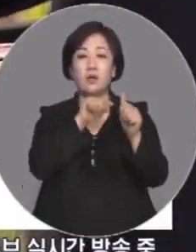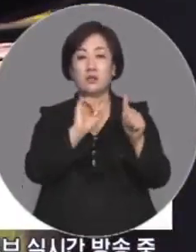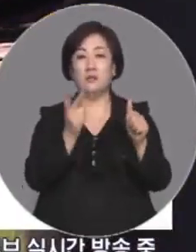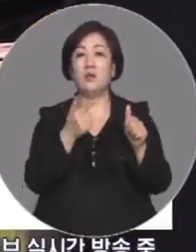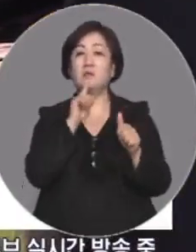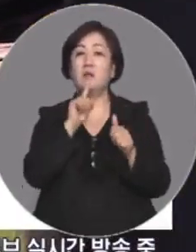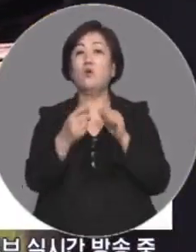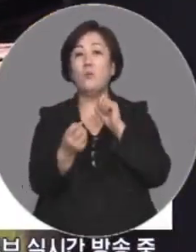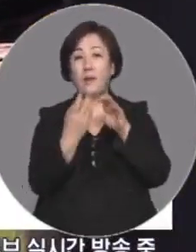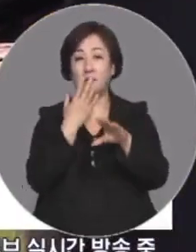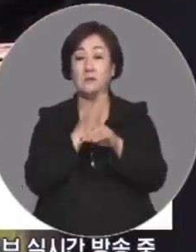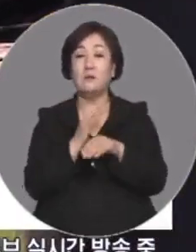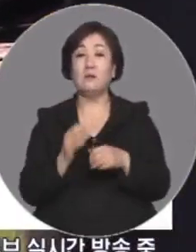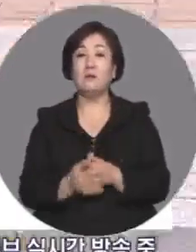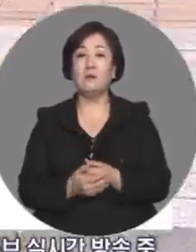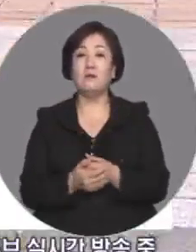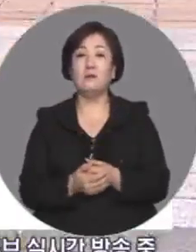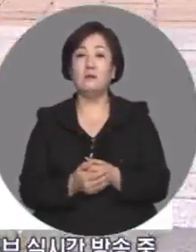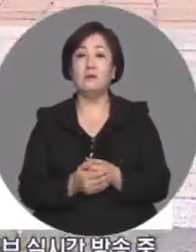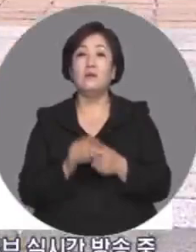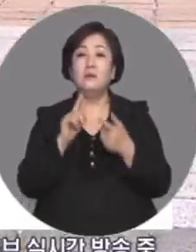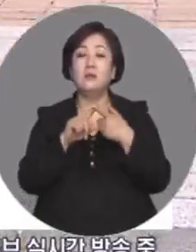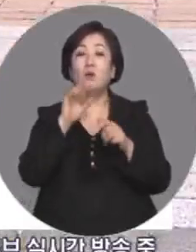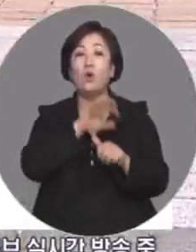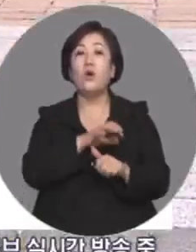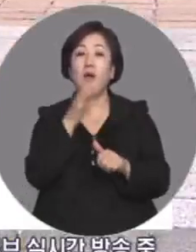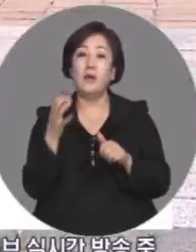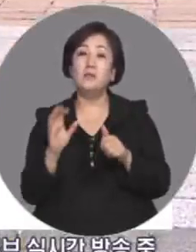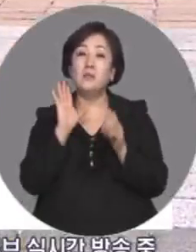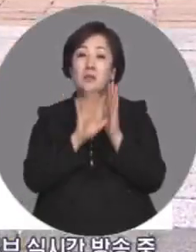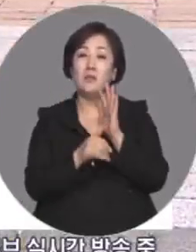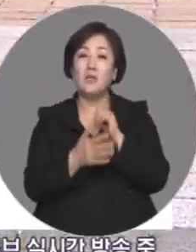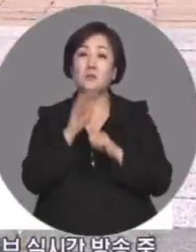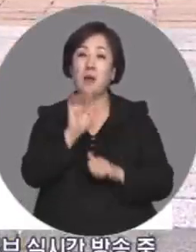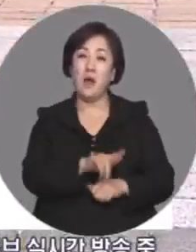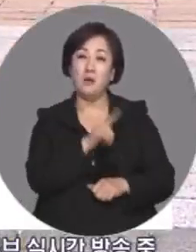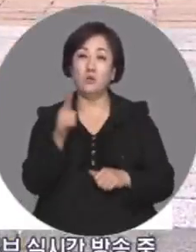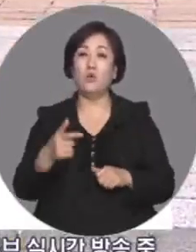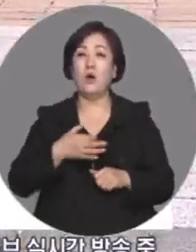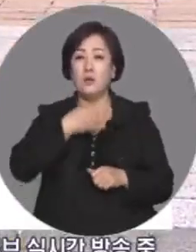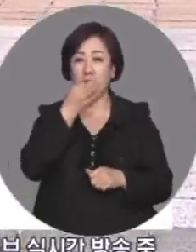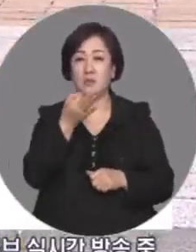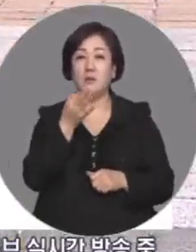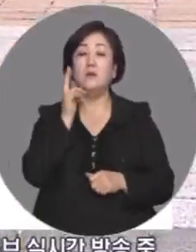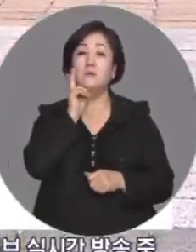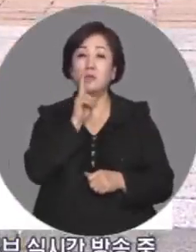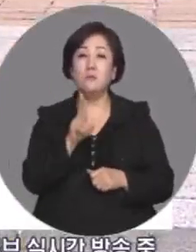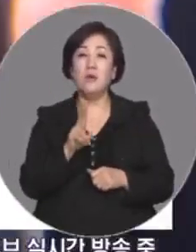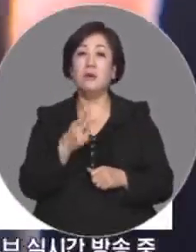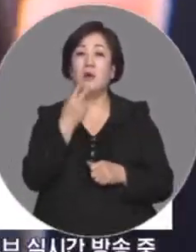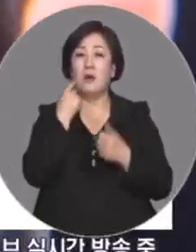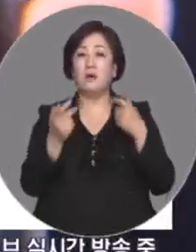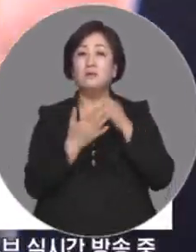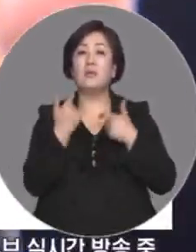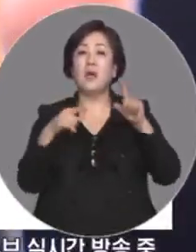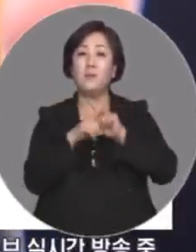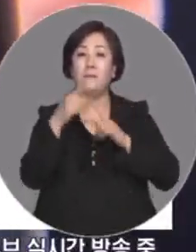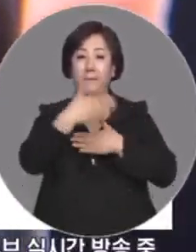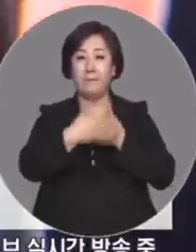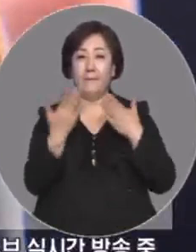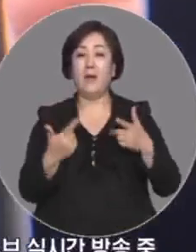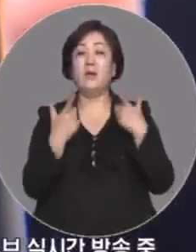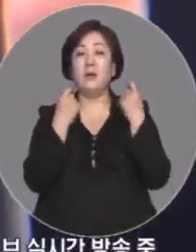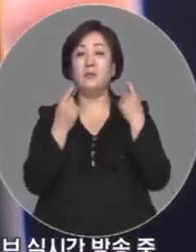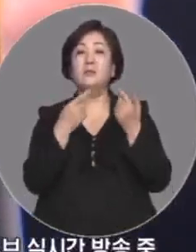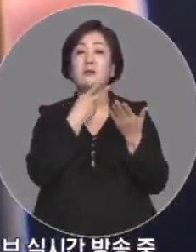판정을 받았습니다. 격리는 해제됐지만 하루 동안 기침을 심하게 하는 확진자와 한 방을 썼던